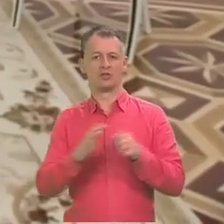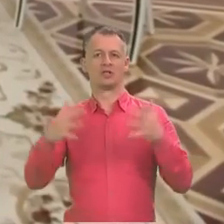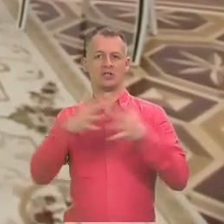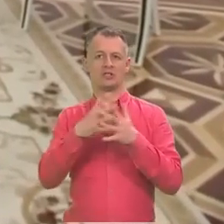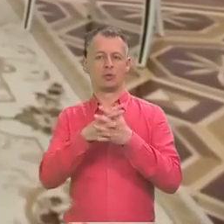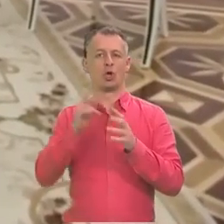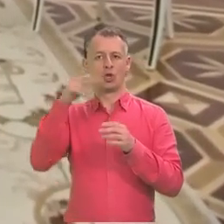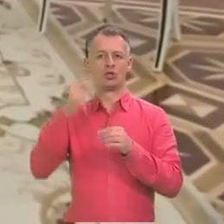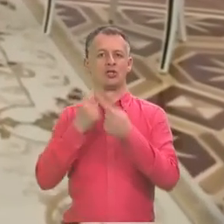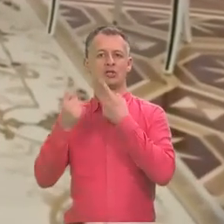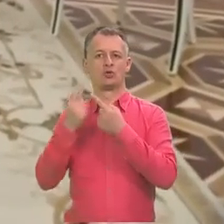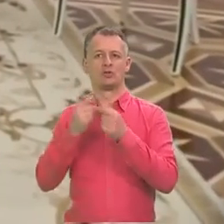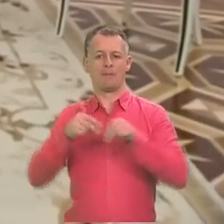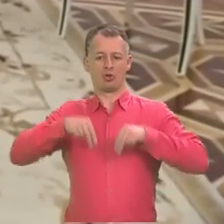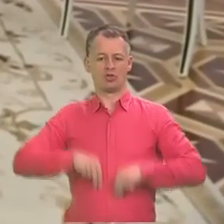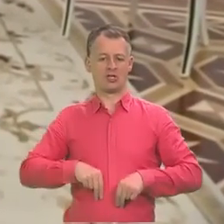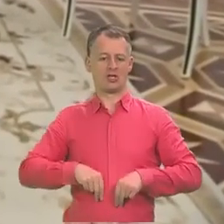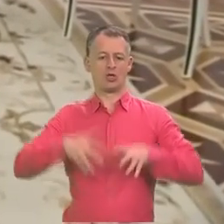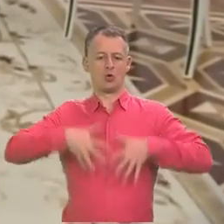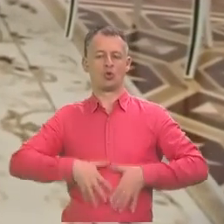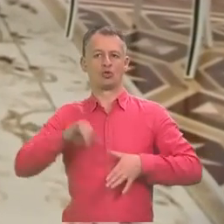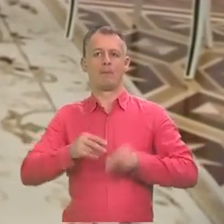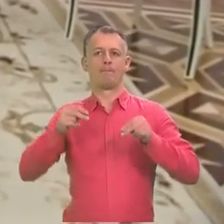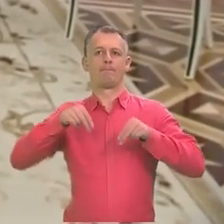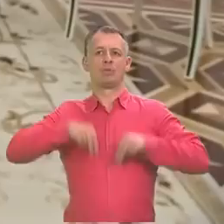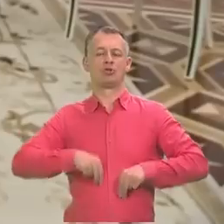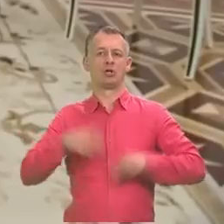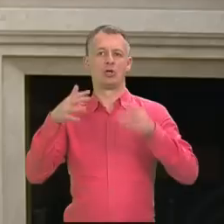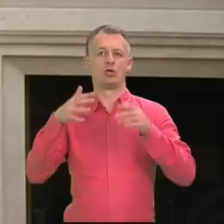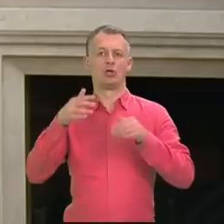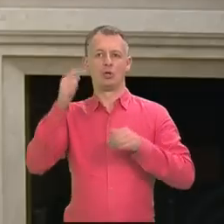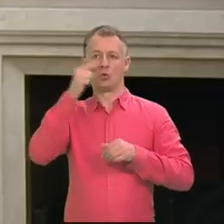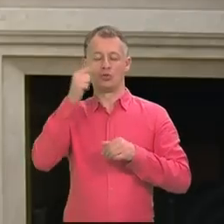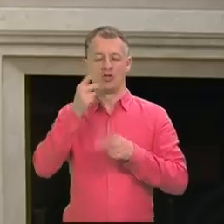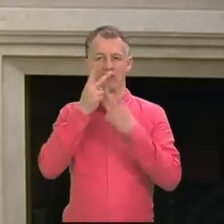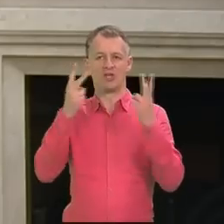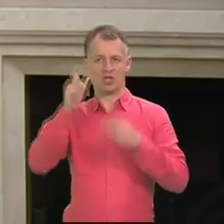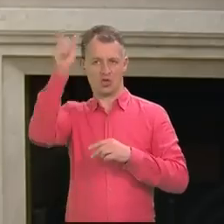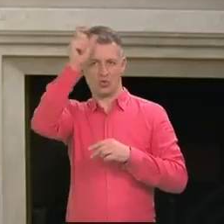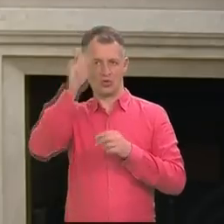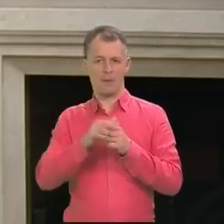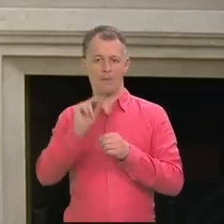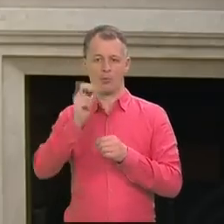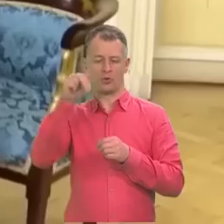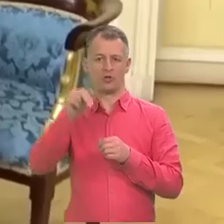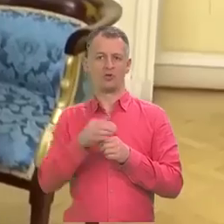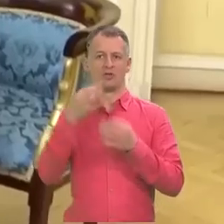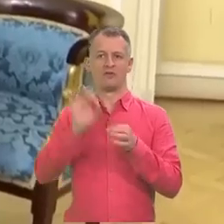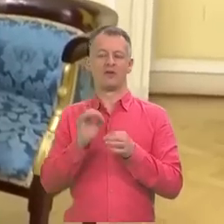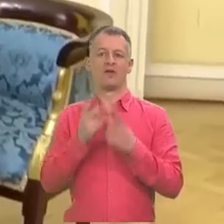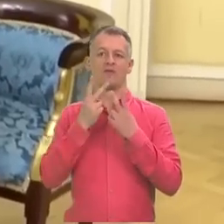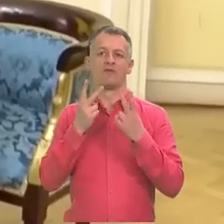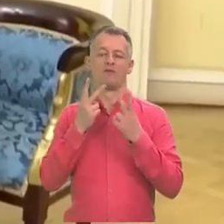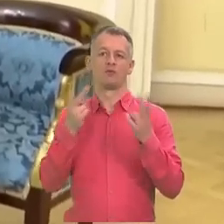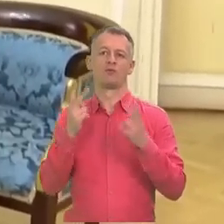frontul diplomatic. Președintele Ucrainei și președintele Rusiei vor vizita curând Turcia. Putin va fi primul oaspete al lui Erdogan. La scurt timp,